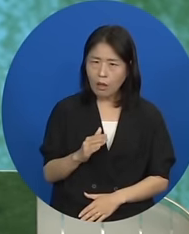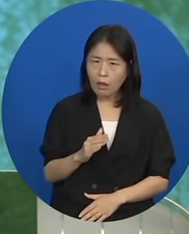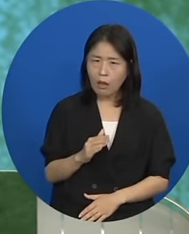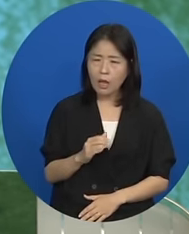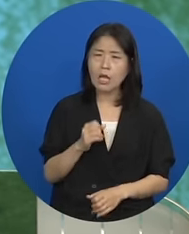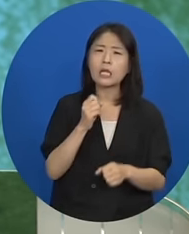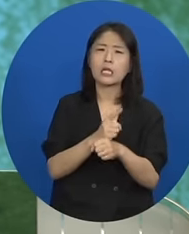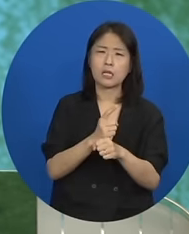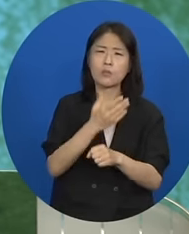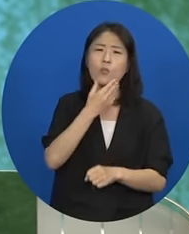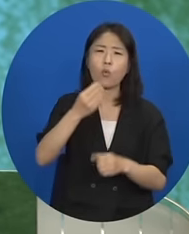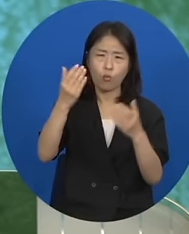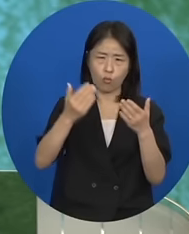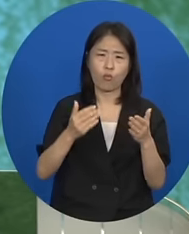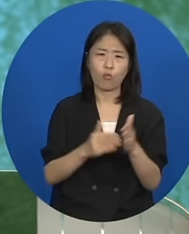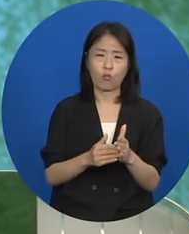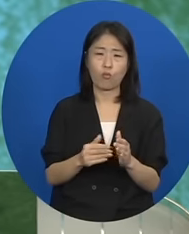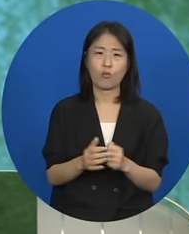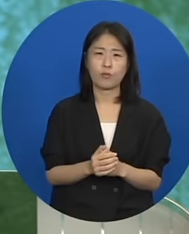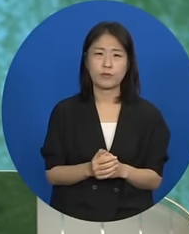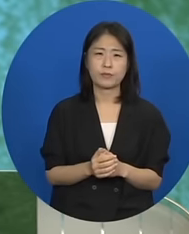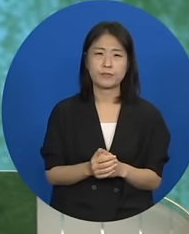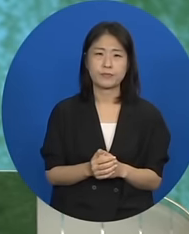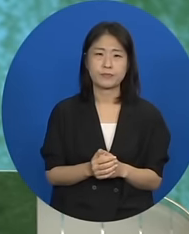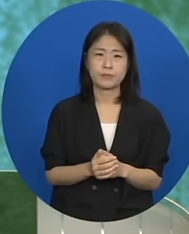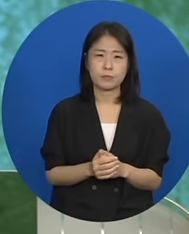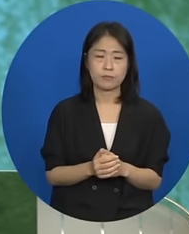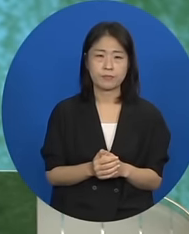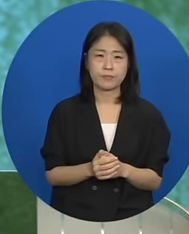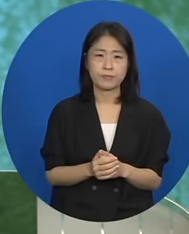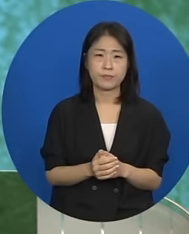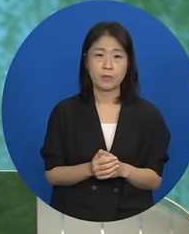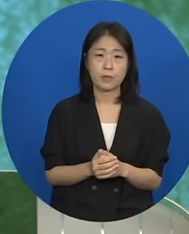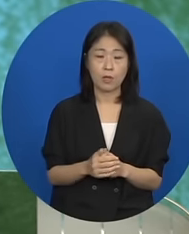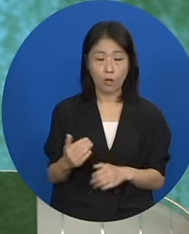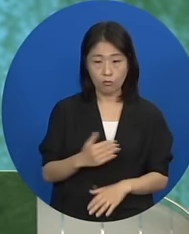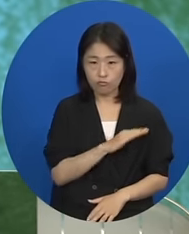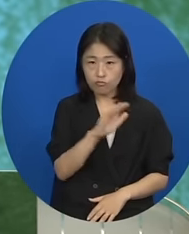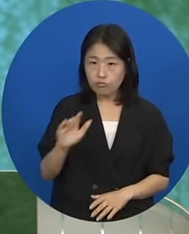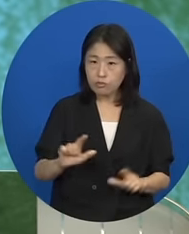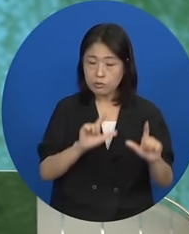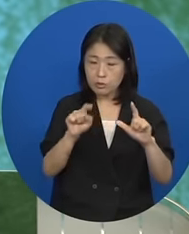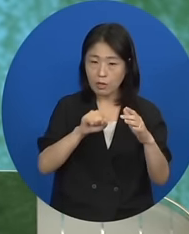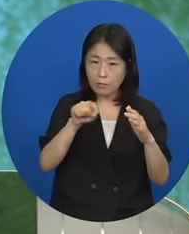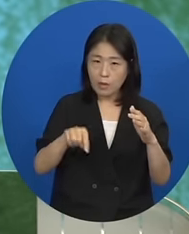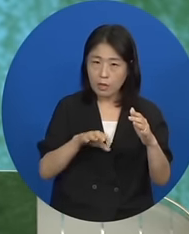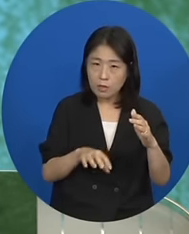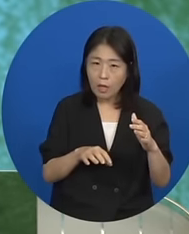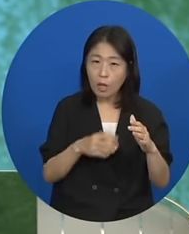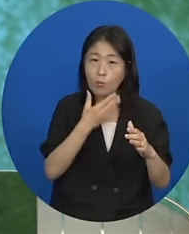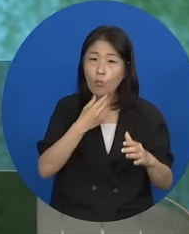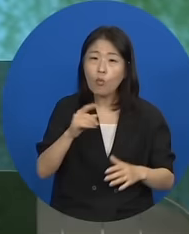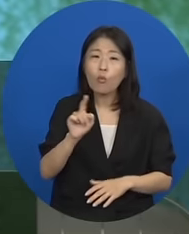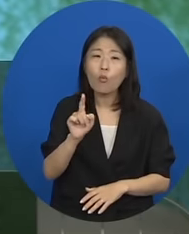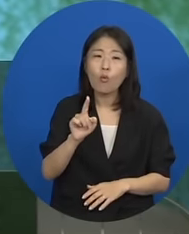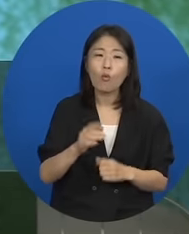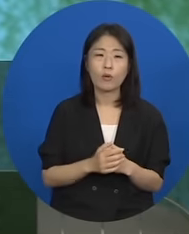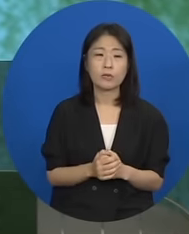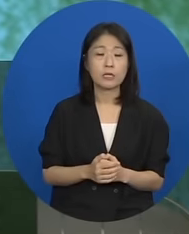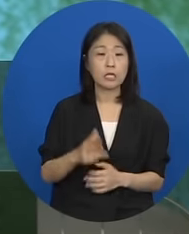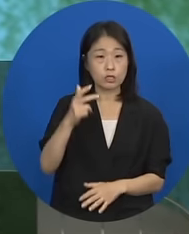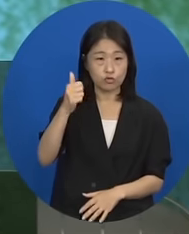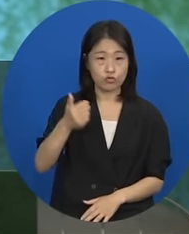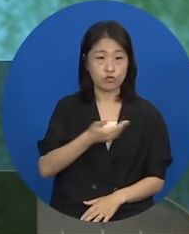말씀합니다 거의 숨은 봄을 찾기 수준이에요 우리 삶에 무슨 복을 주셨을까 자 10절 보세요 주